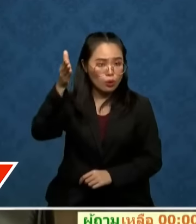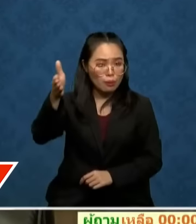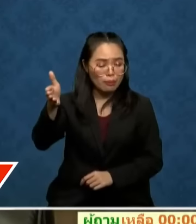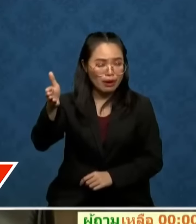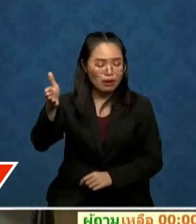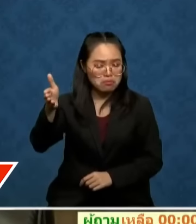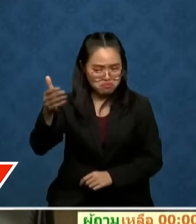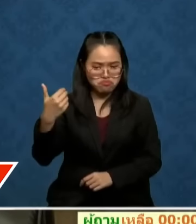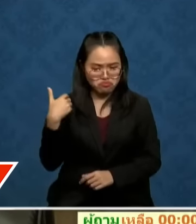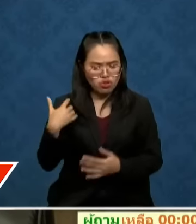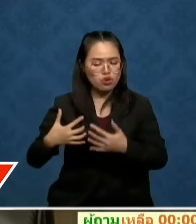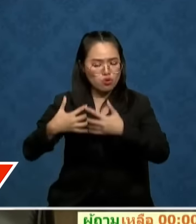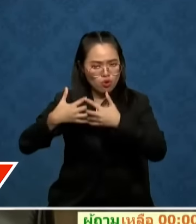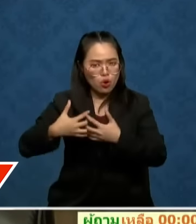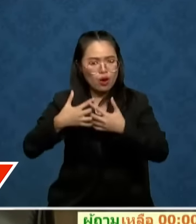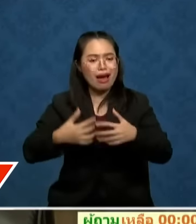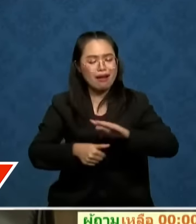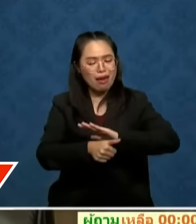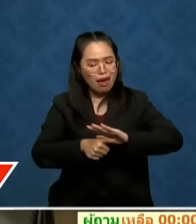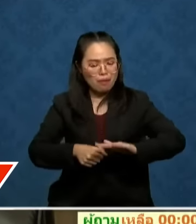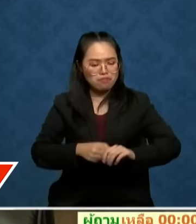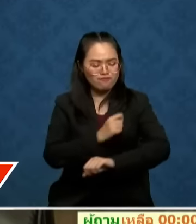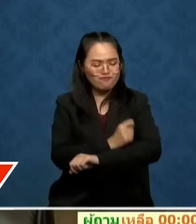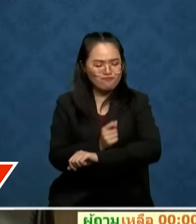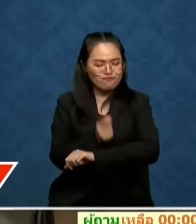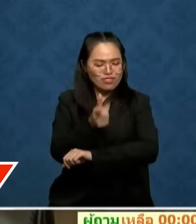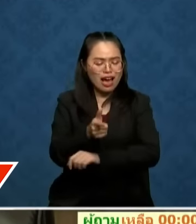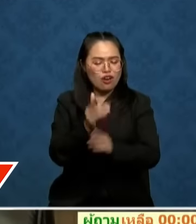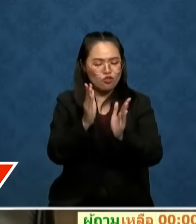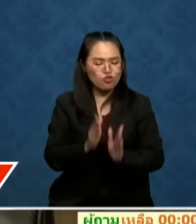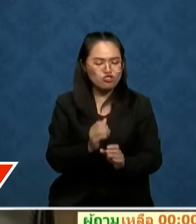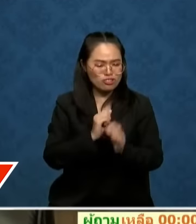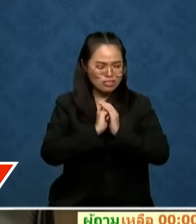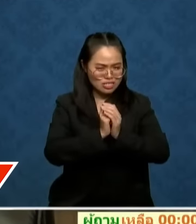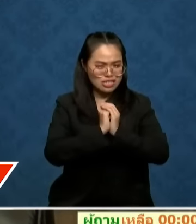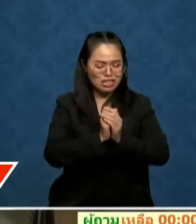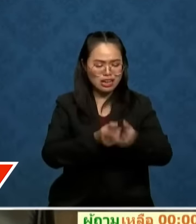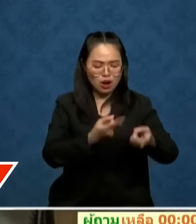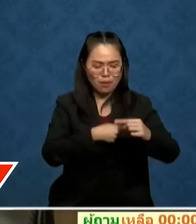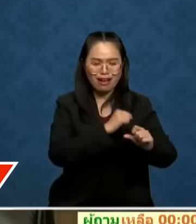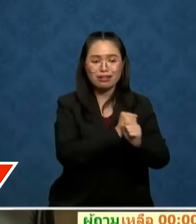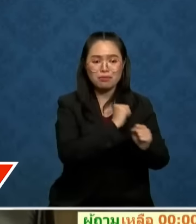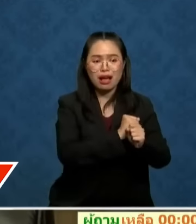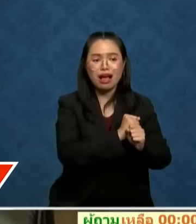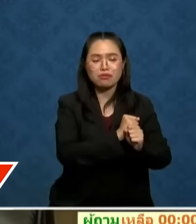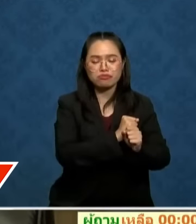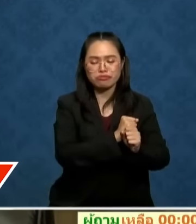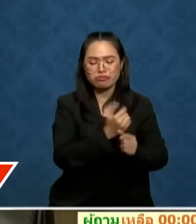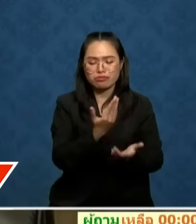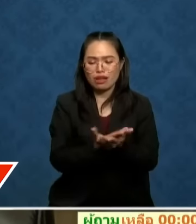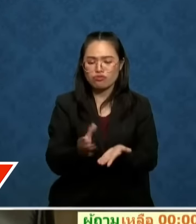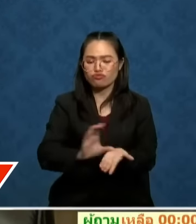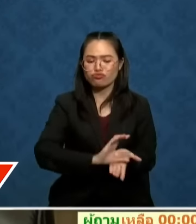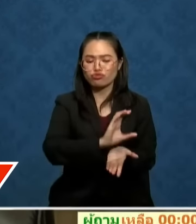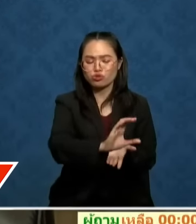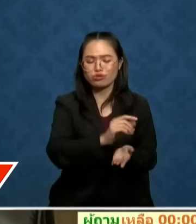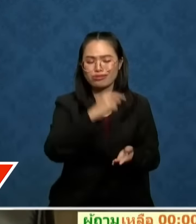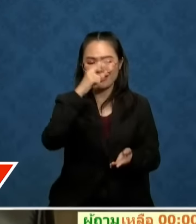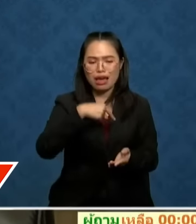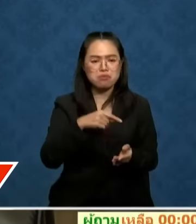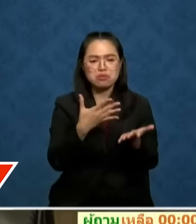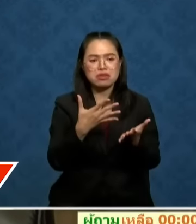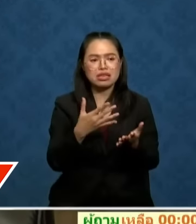จแห่กันเข้ามาลงทุนจ้างงานคนจีนเอากันเข้ามาอยู่ในประเทศไทยไม่ส่งเสริมรายได้ไม่ส่งเสริมการลงทุนในเขต EEC